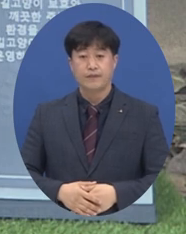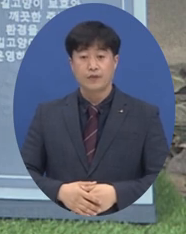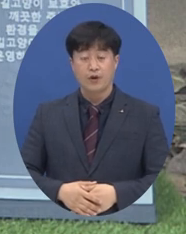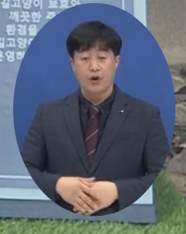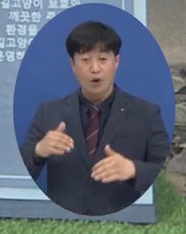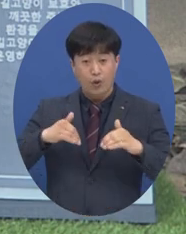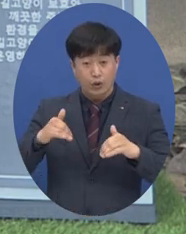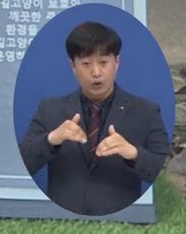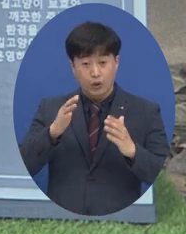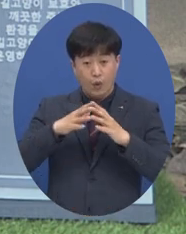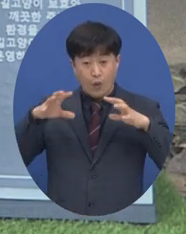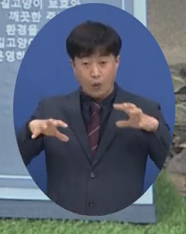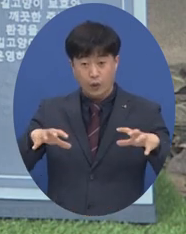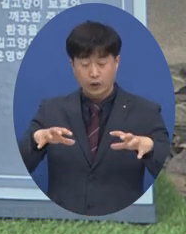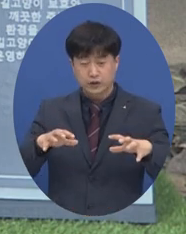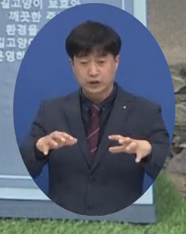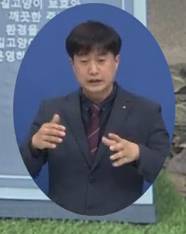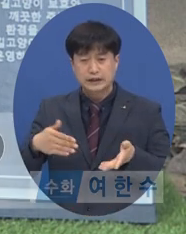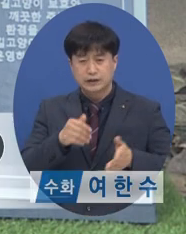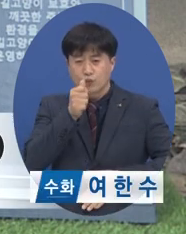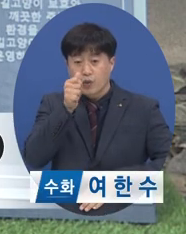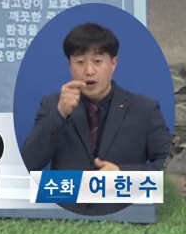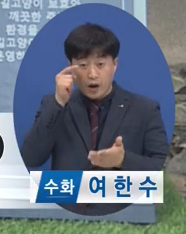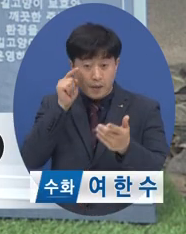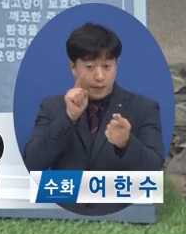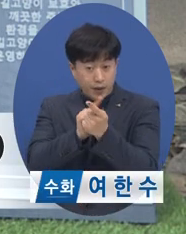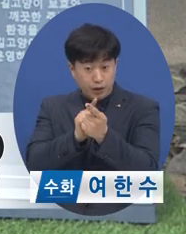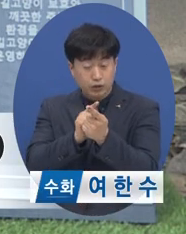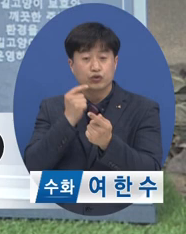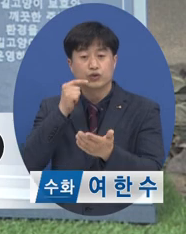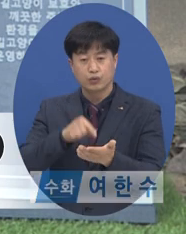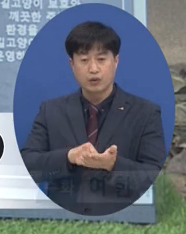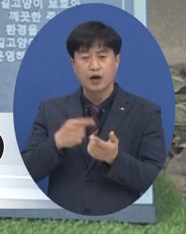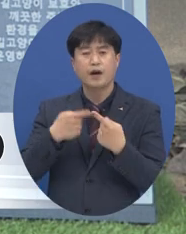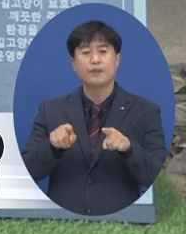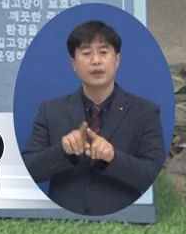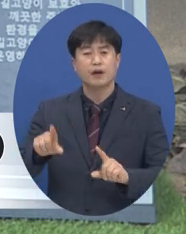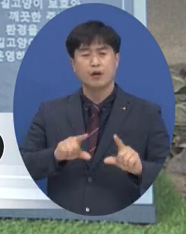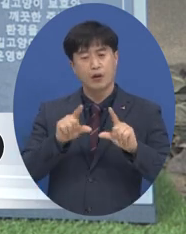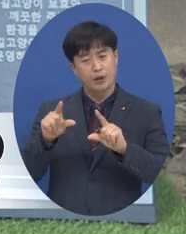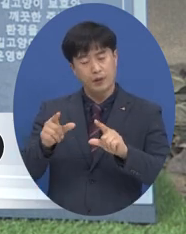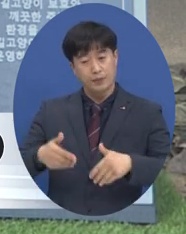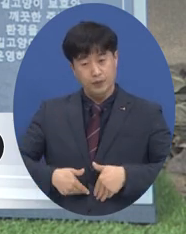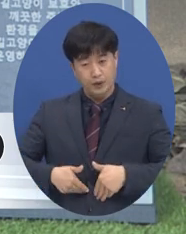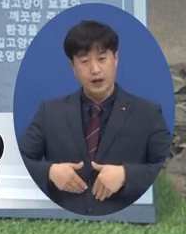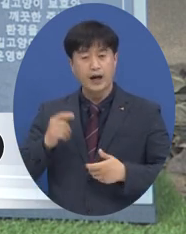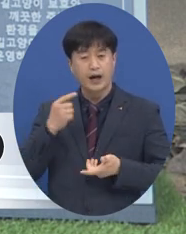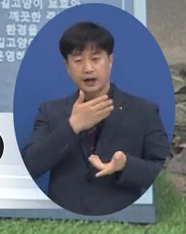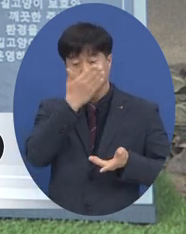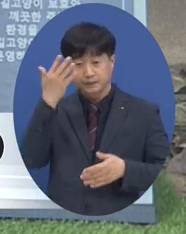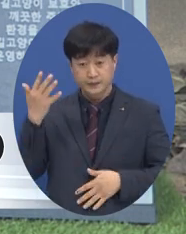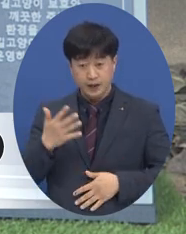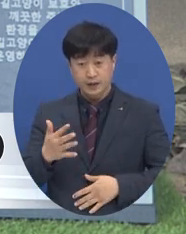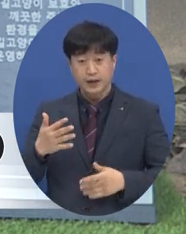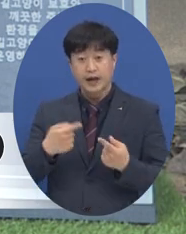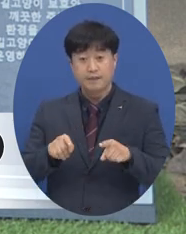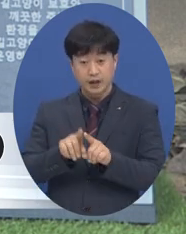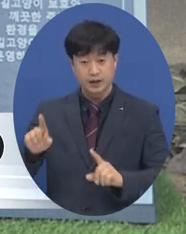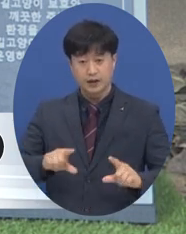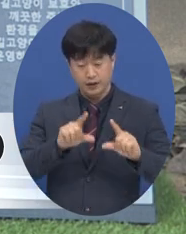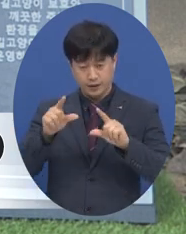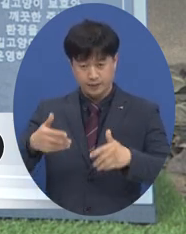거리나 동네에서 길고양이 쉽게 볼 수 있습니다 함께 살아갈 수밖에 없다면 아름답게 공존할 수 있는 방안이 필요할